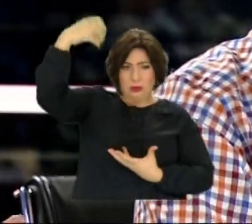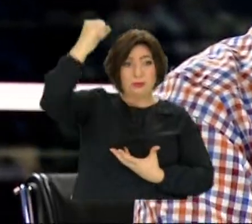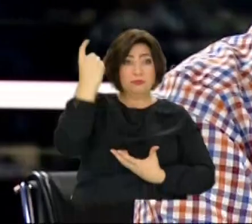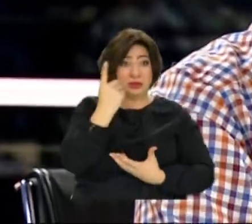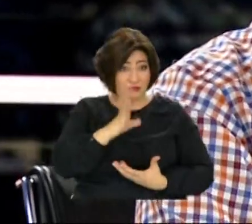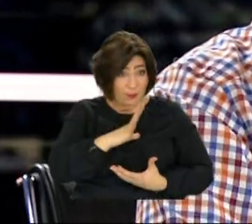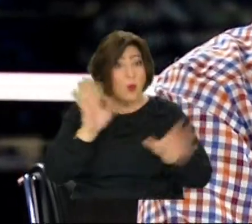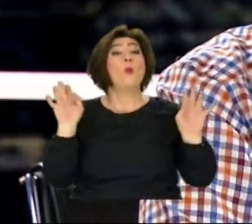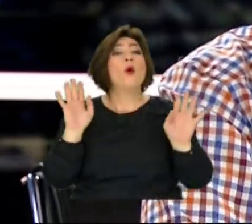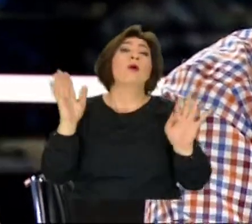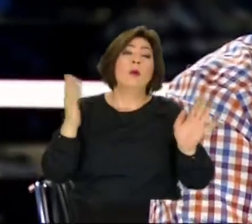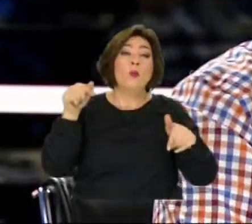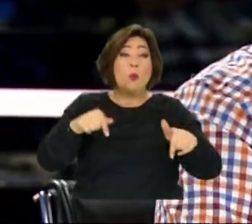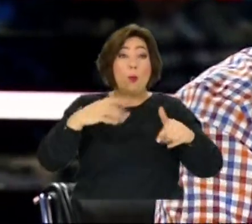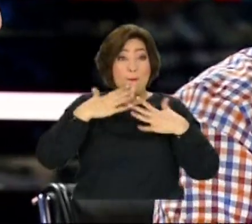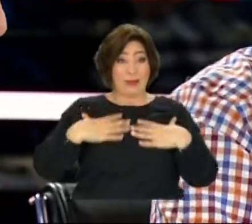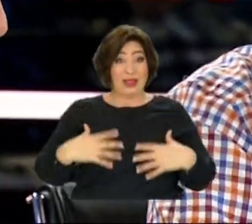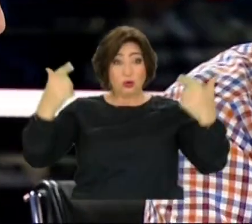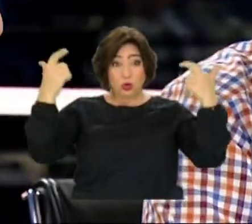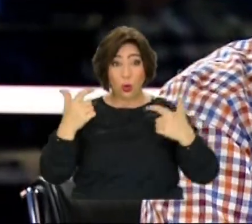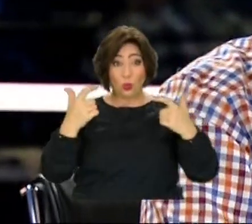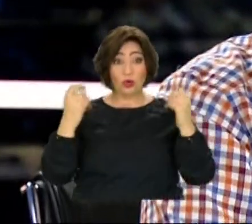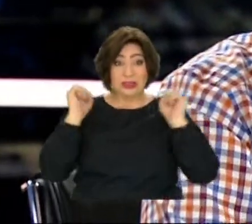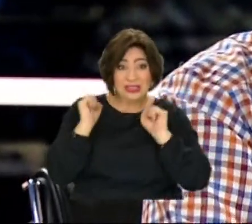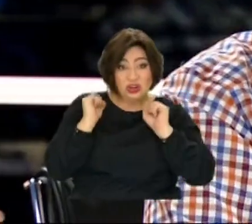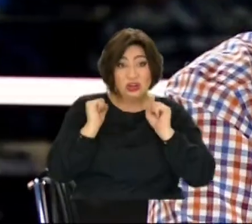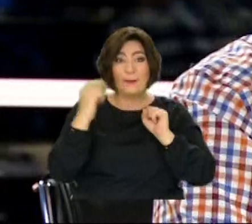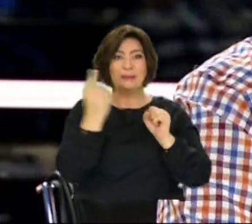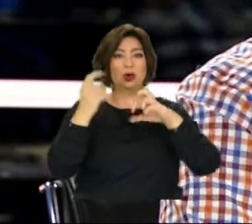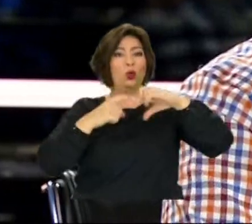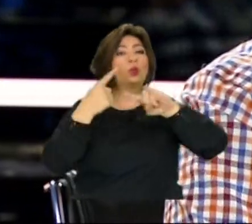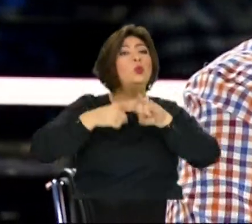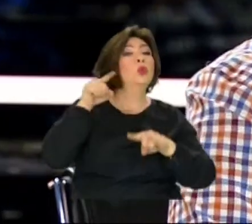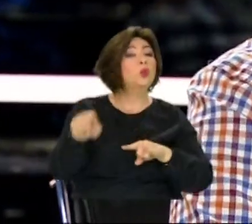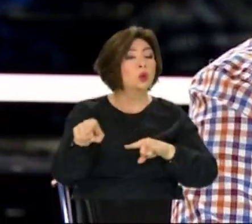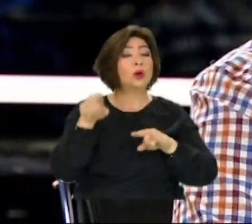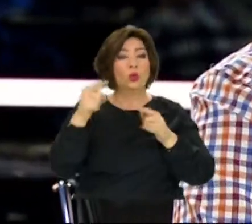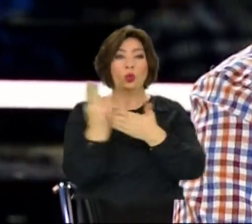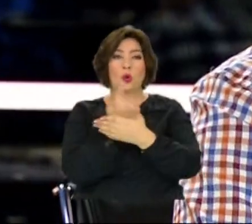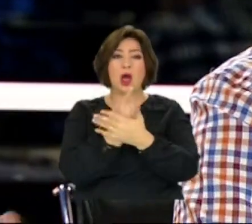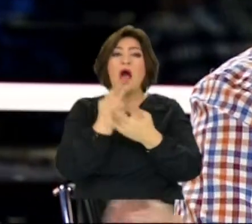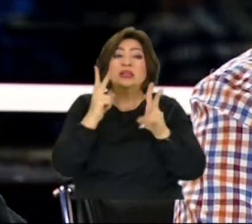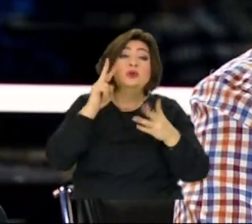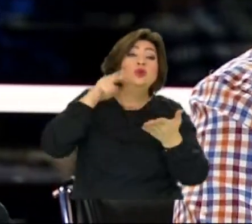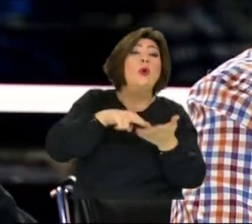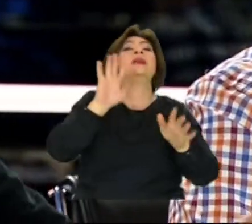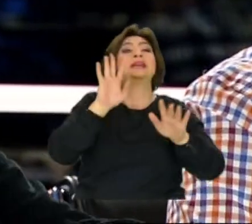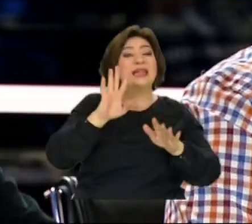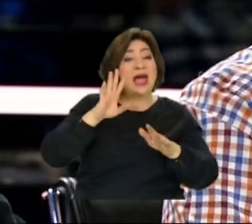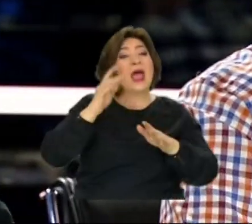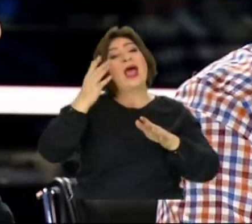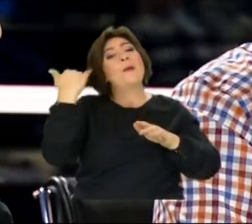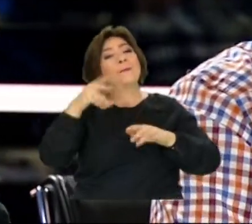Yani bu bedenin sorumluluğunu taşıyan bir şey var. Yani bu Kur'an-ı Kerim'de bunu çok açık görmesek de hadislerde var,